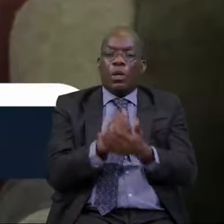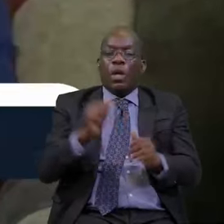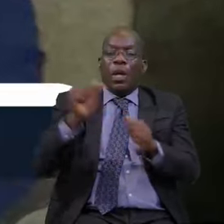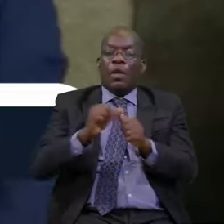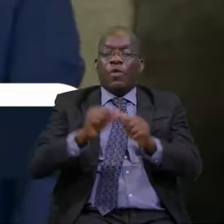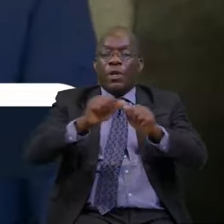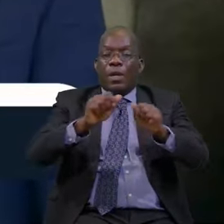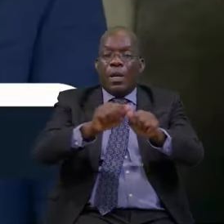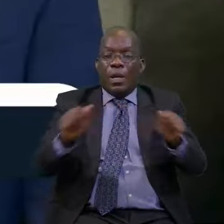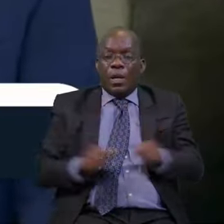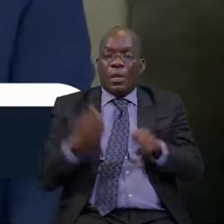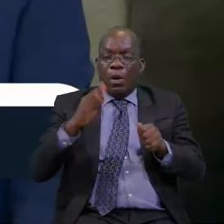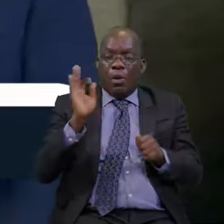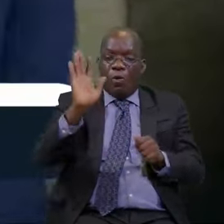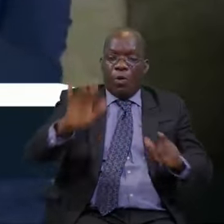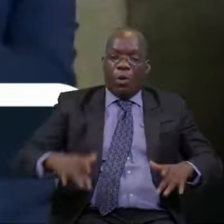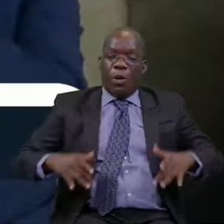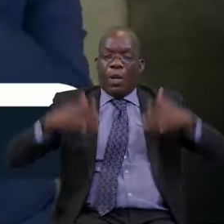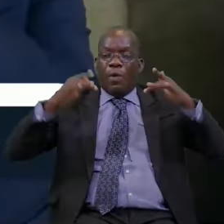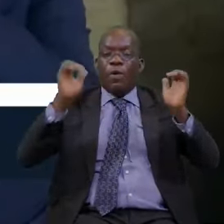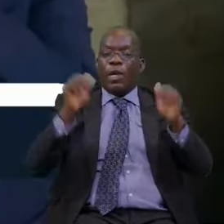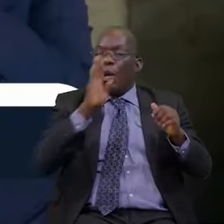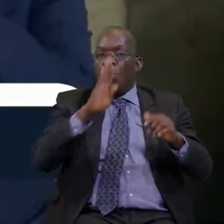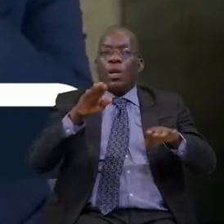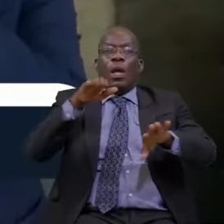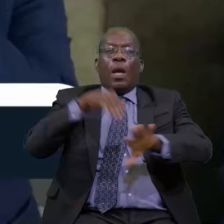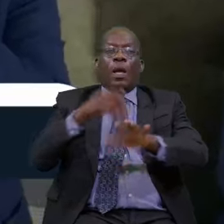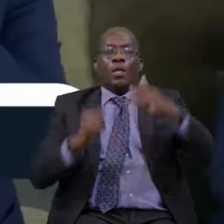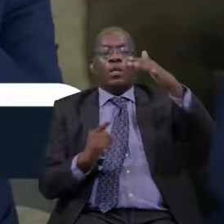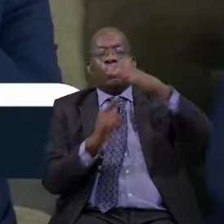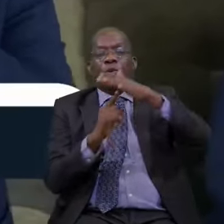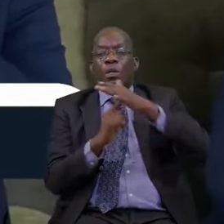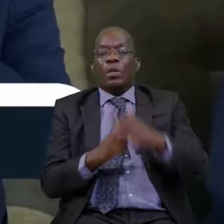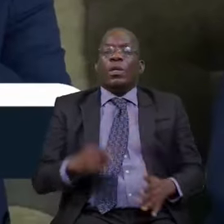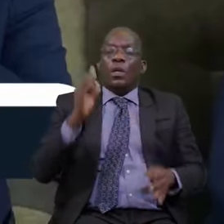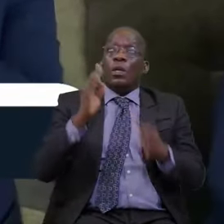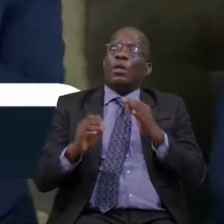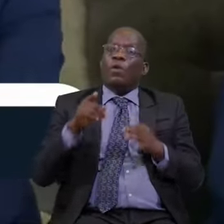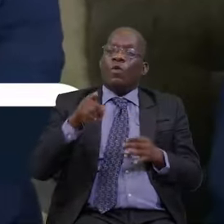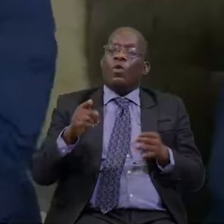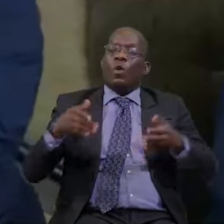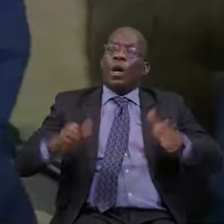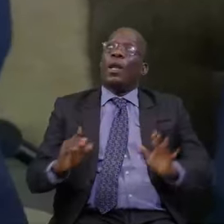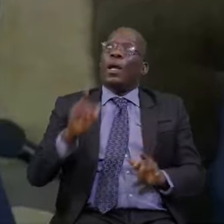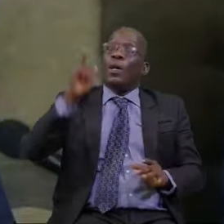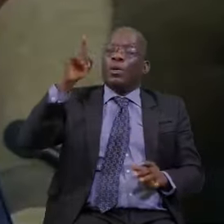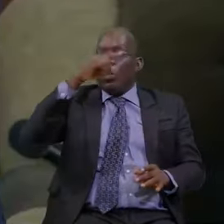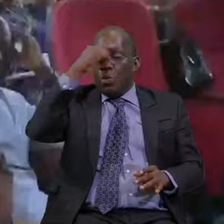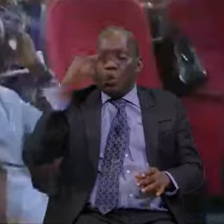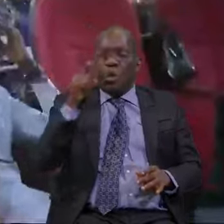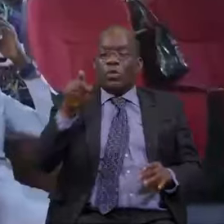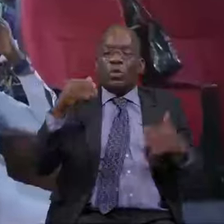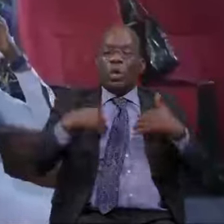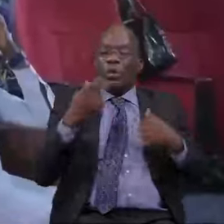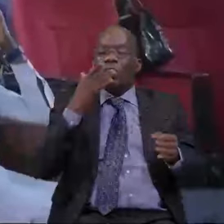de votre vie, vous pouvez être au point culminant si vous le laissez faire. Parce que vous avez la